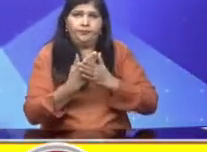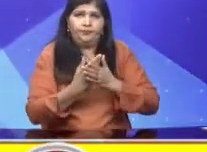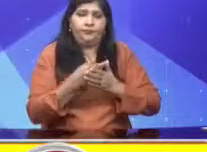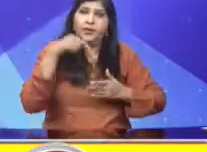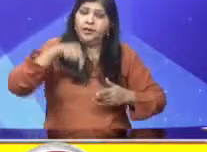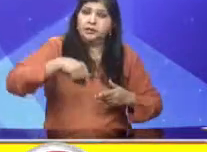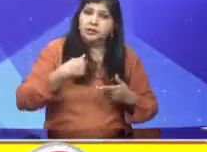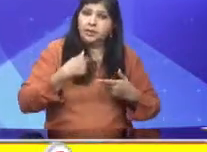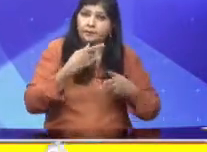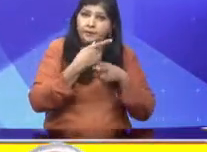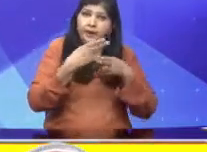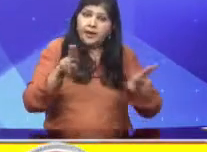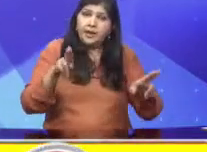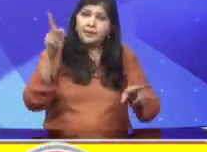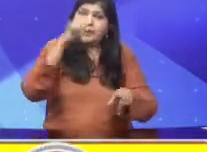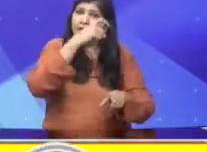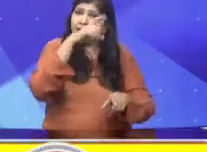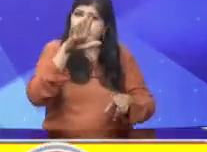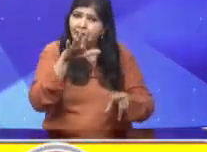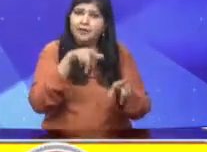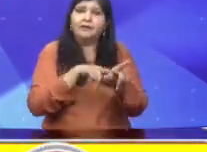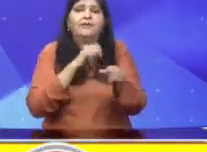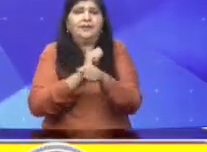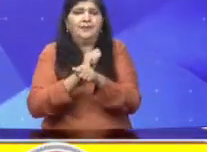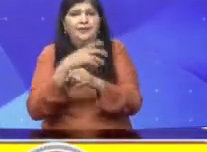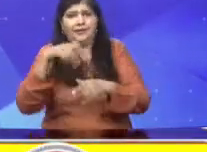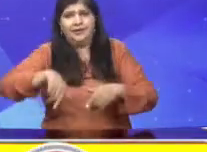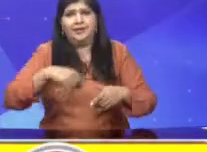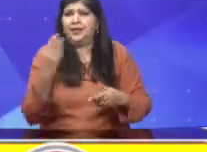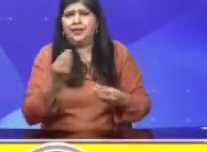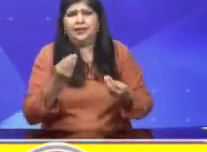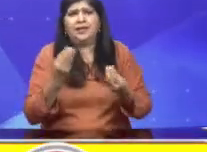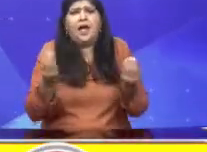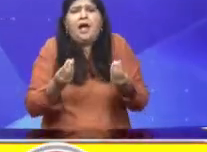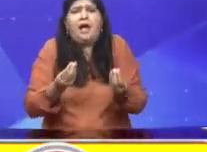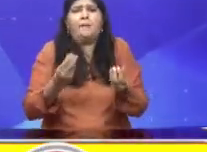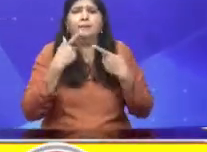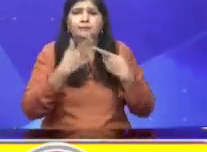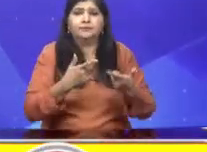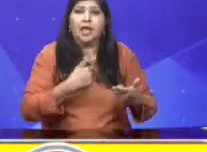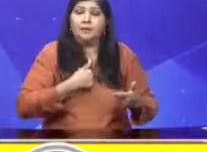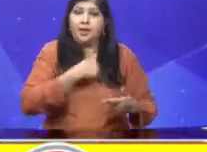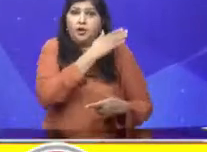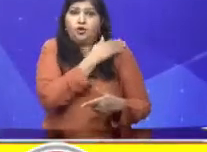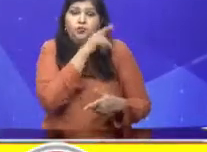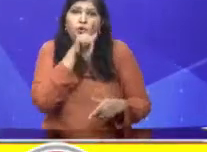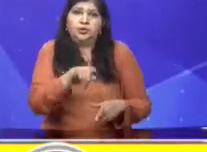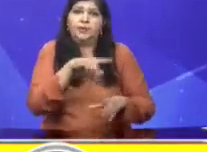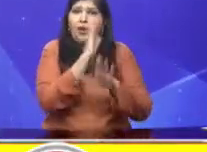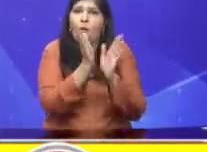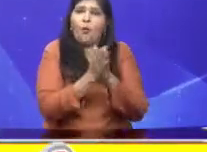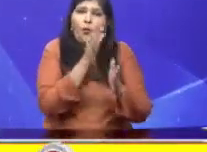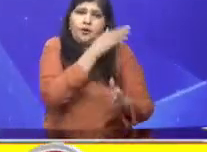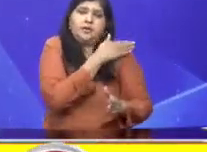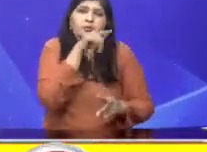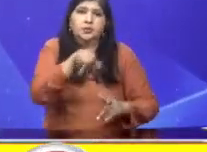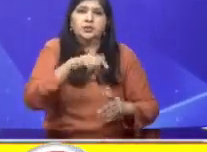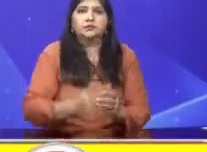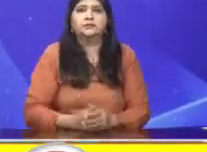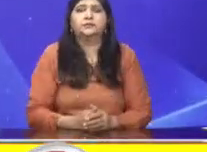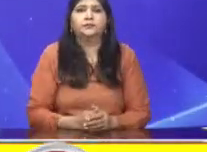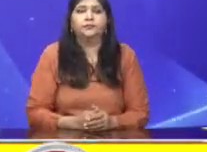आजहादी के 75 साल मना रहे हैं तम तो इतना करना हमारी जुम्यवारी बंती ही है भाईयो।